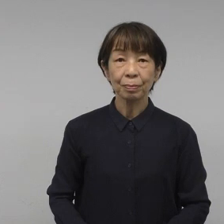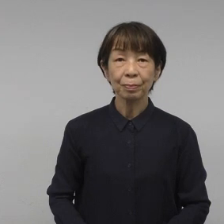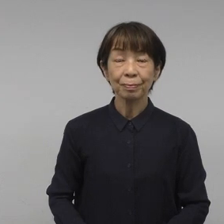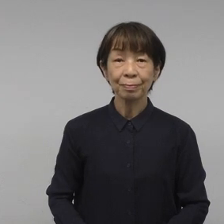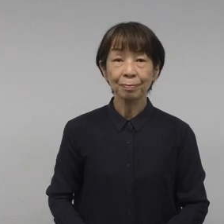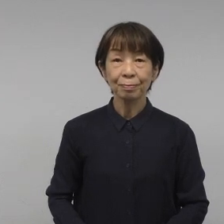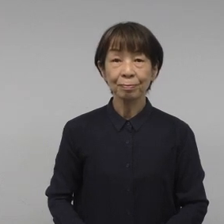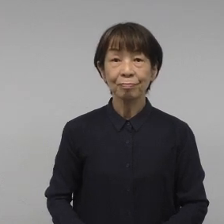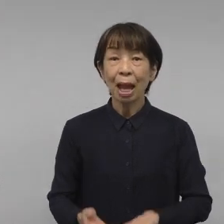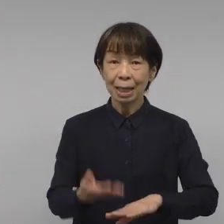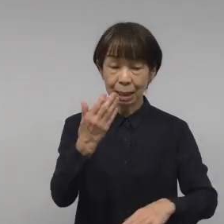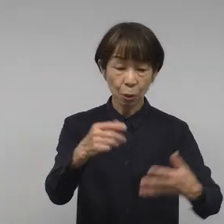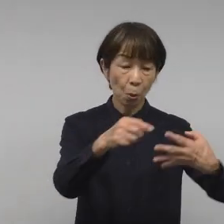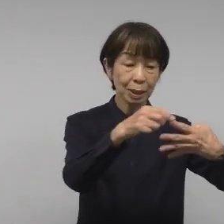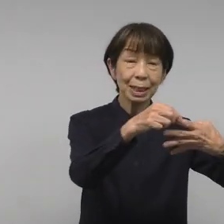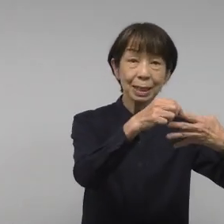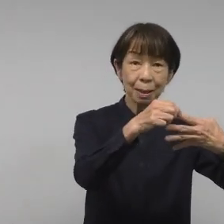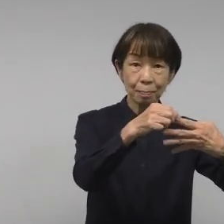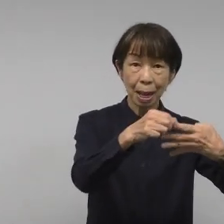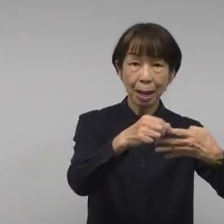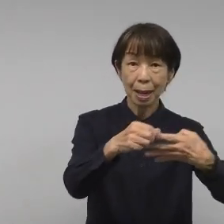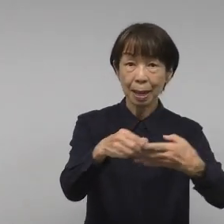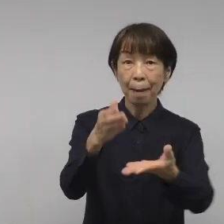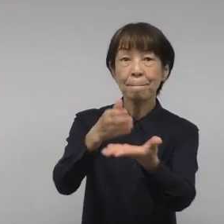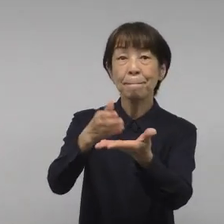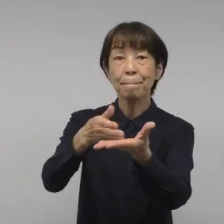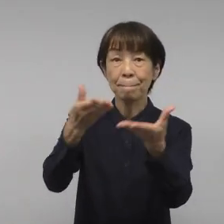以上1点目のトピックについては以上です。